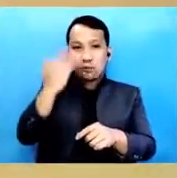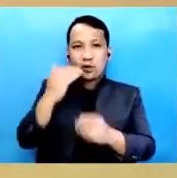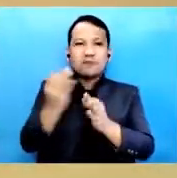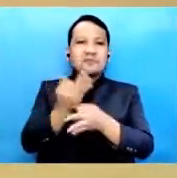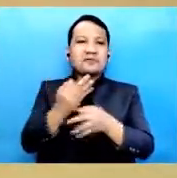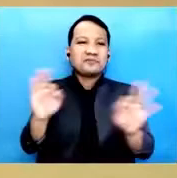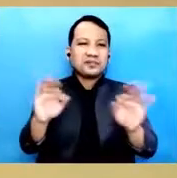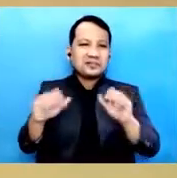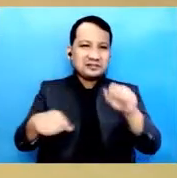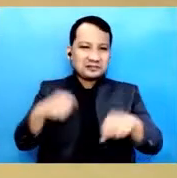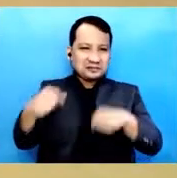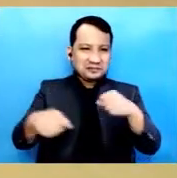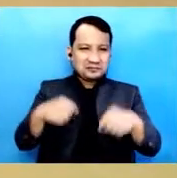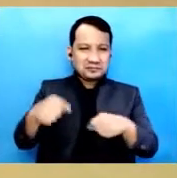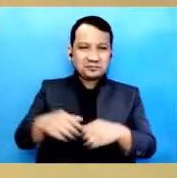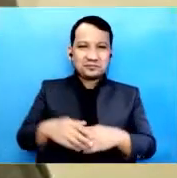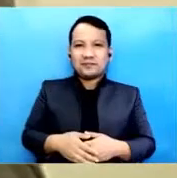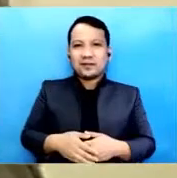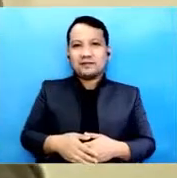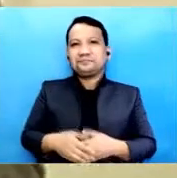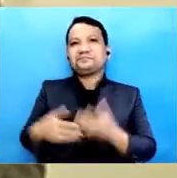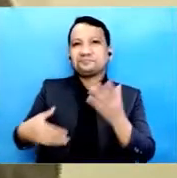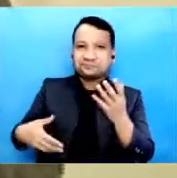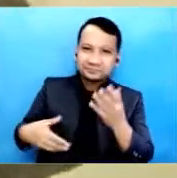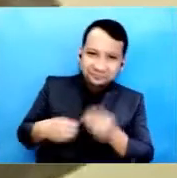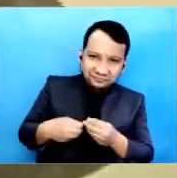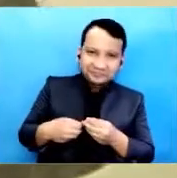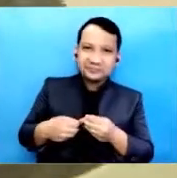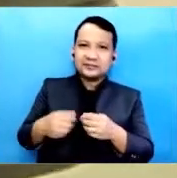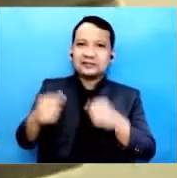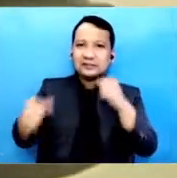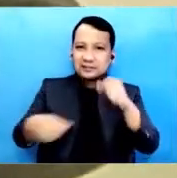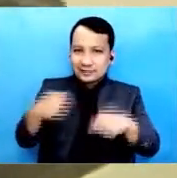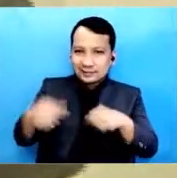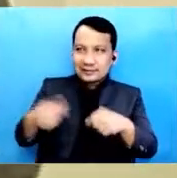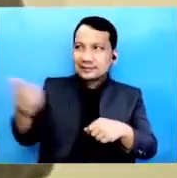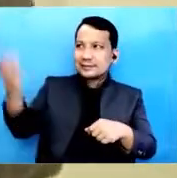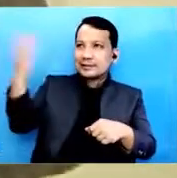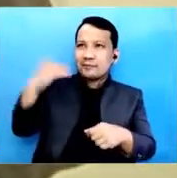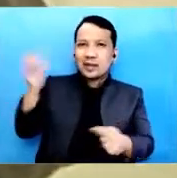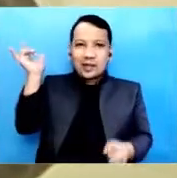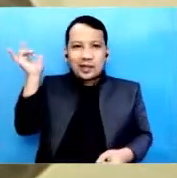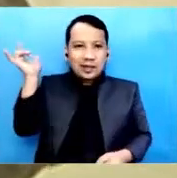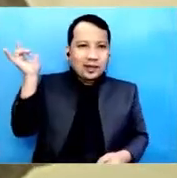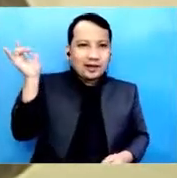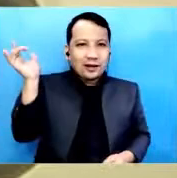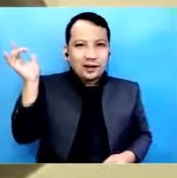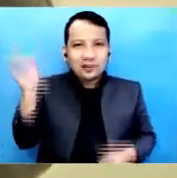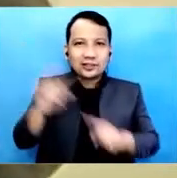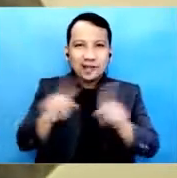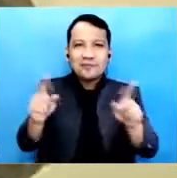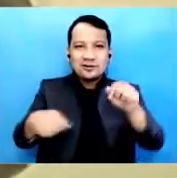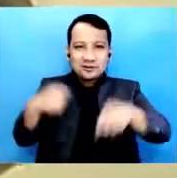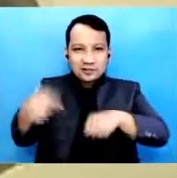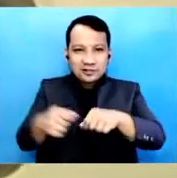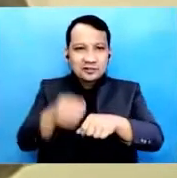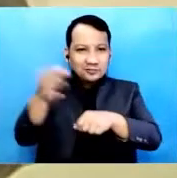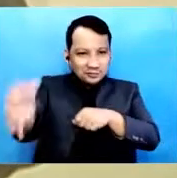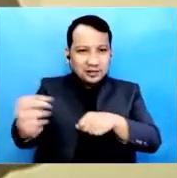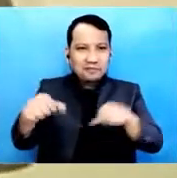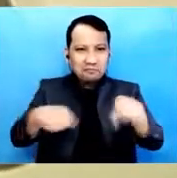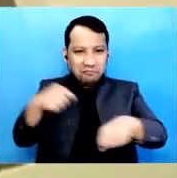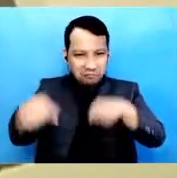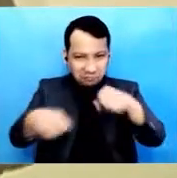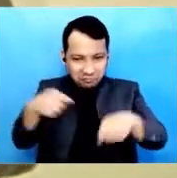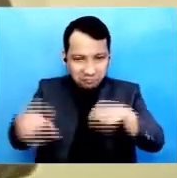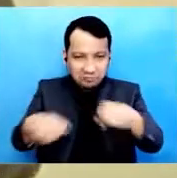siya. Pwede kong dagdagan na yung mga paninda ko ngayon. Di na kagaya dati pag hawak-hawak ko lang. Ngayon pwede ko na siyang extension